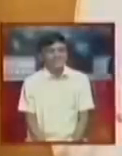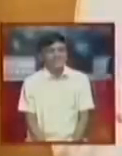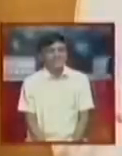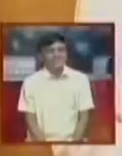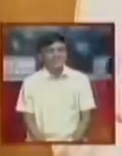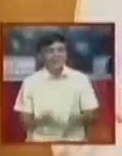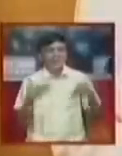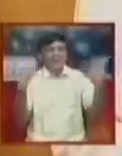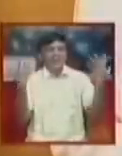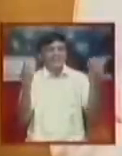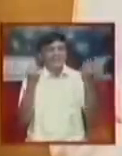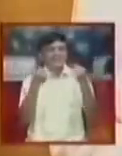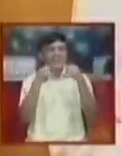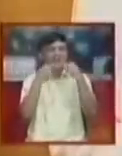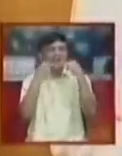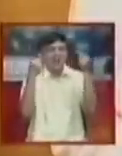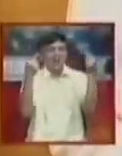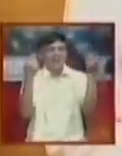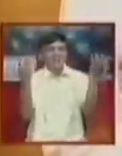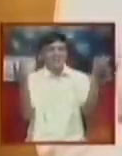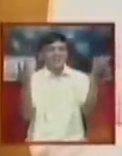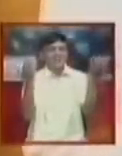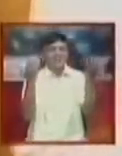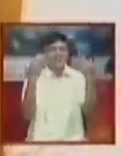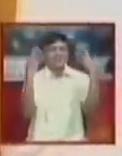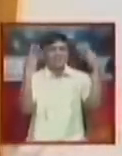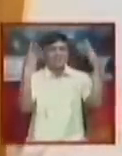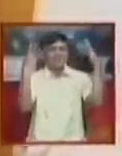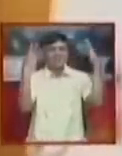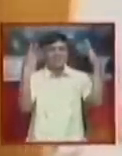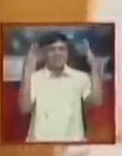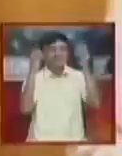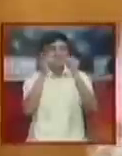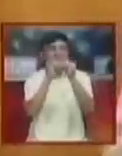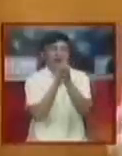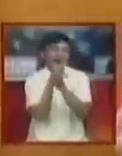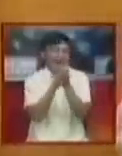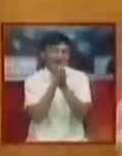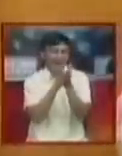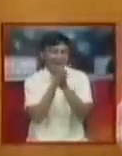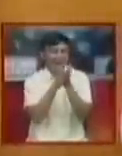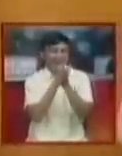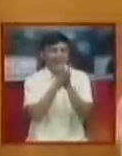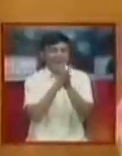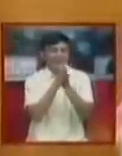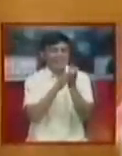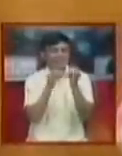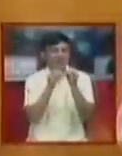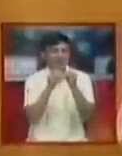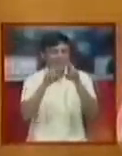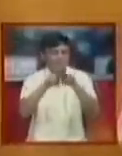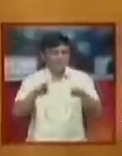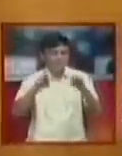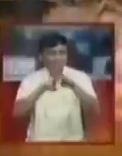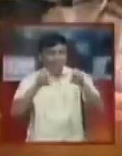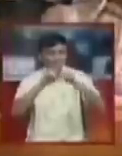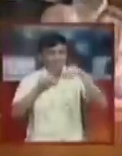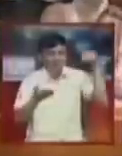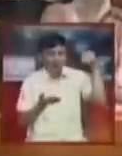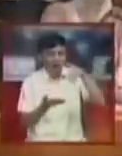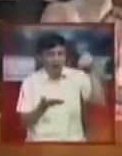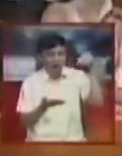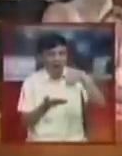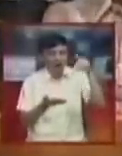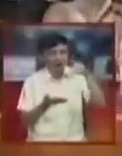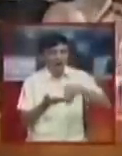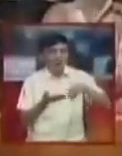Wala ho tayo masyadong momento, baka naman sa palakpak nyo ay ganahan silang lalo magsaliksik at mag-ugnayan.